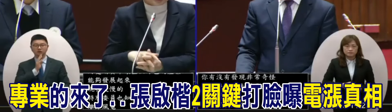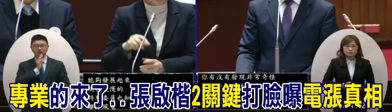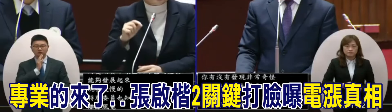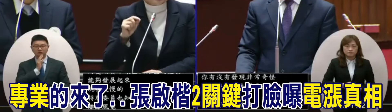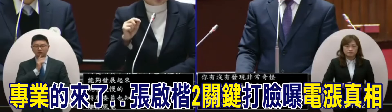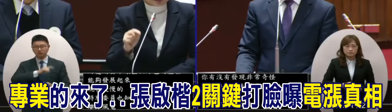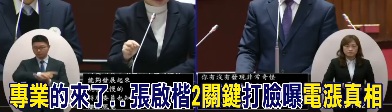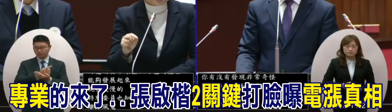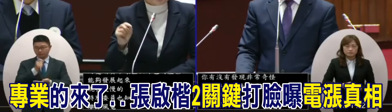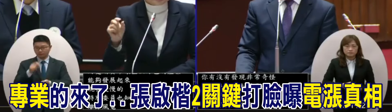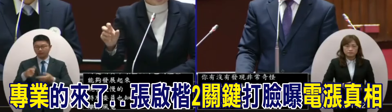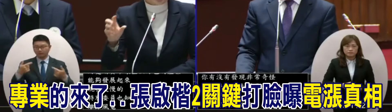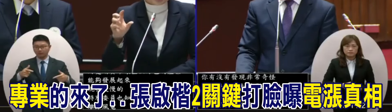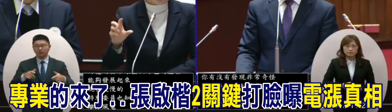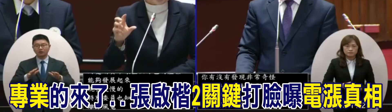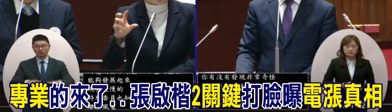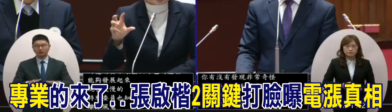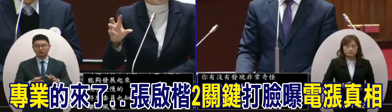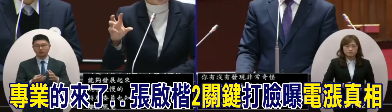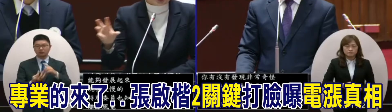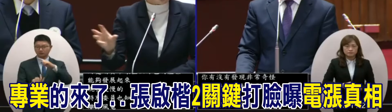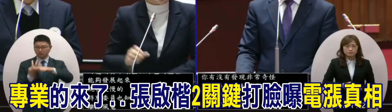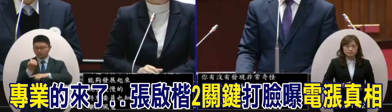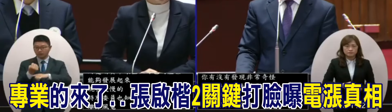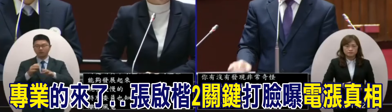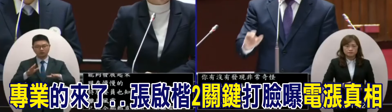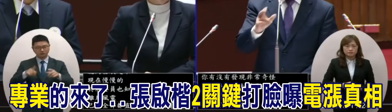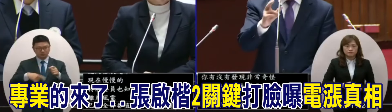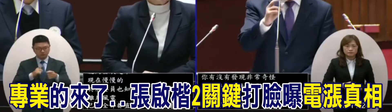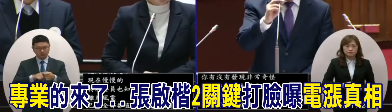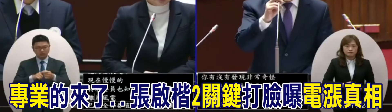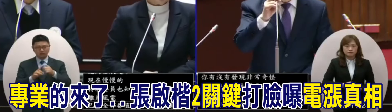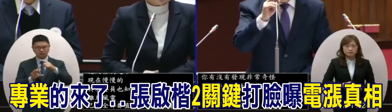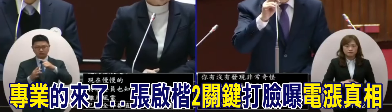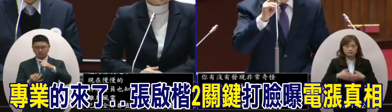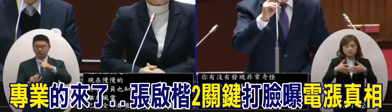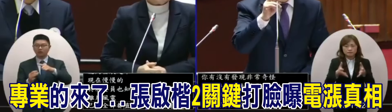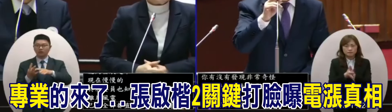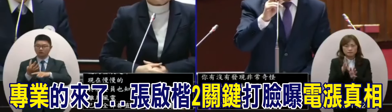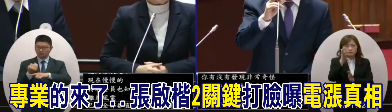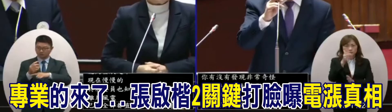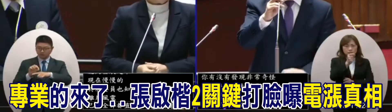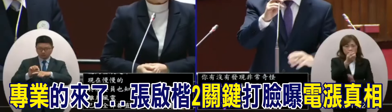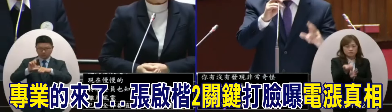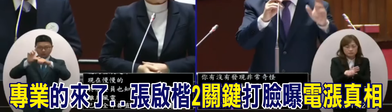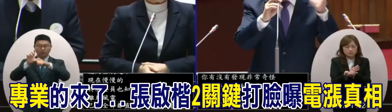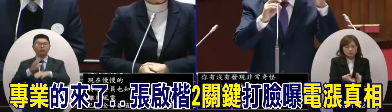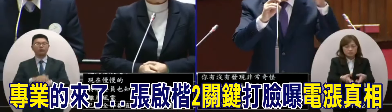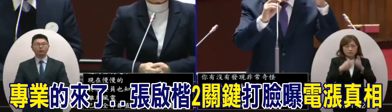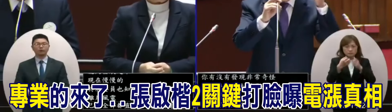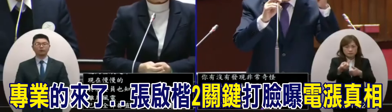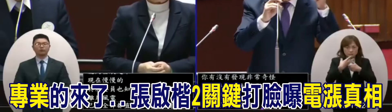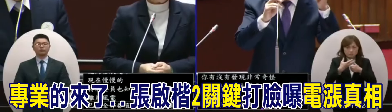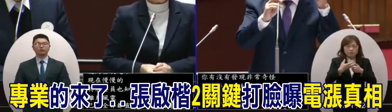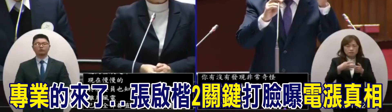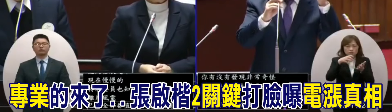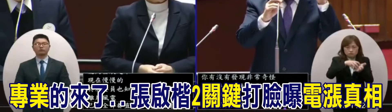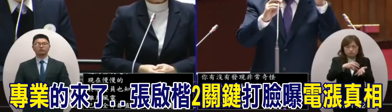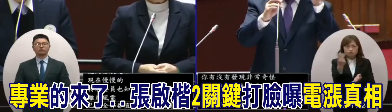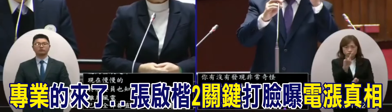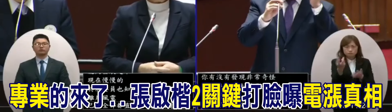占比呢，从今年也会大家会看到越来越多。 所以部长，你刚才回答就印证了两件事情。第一